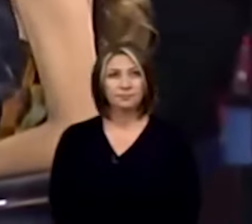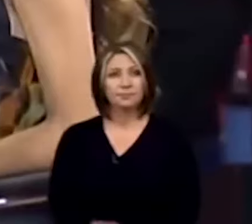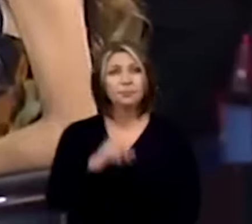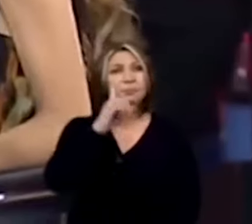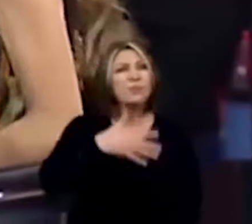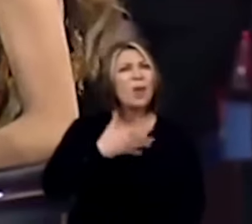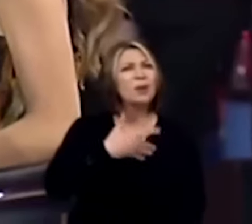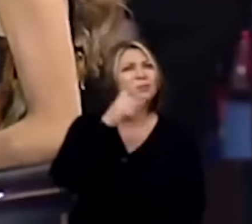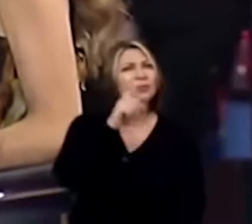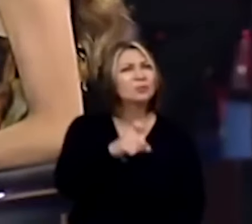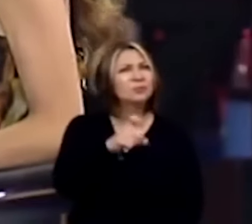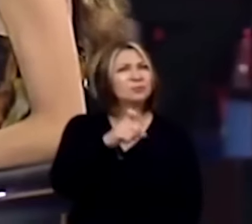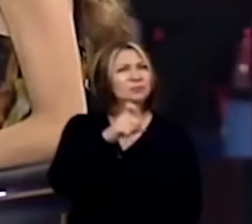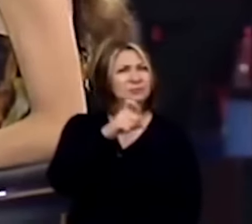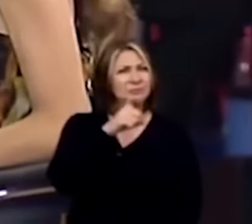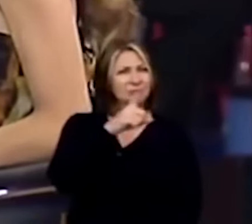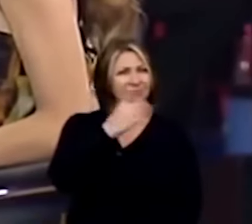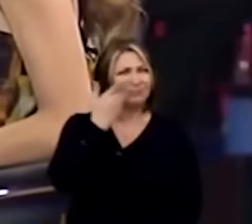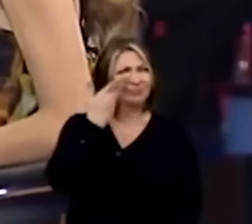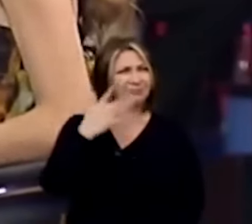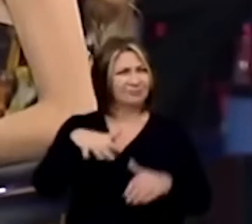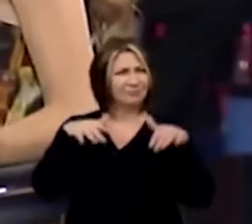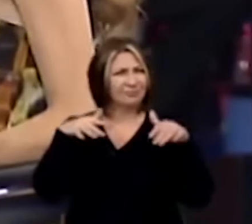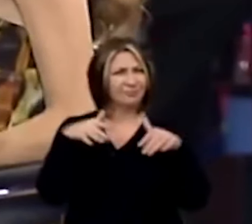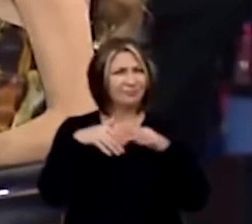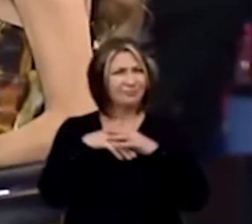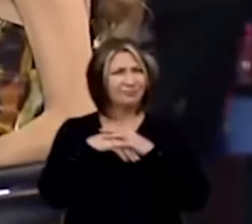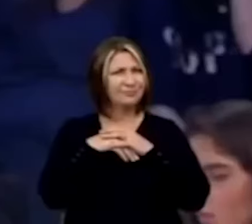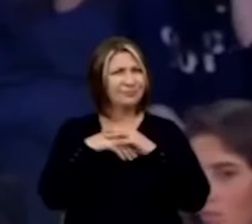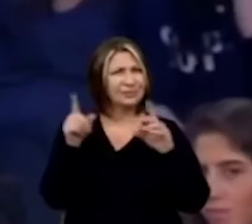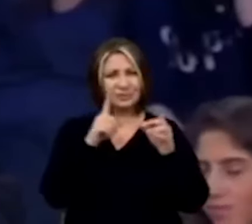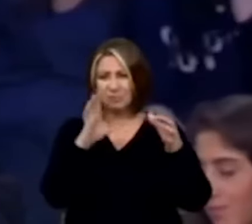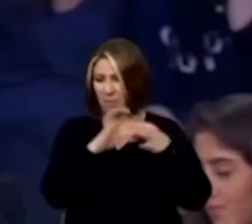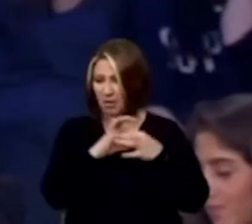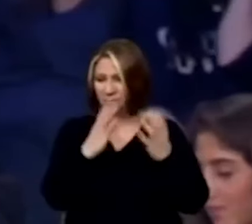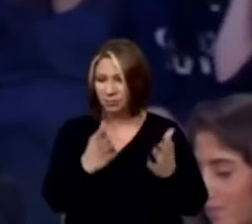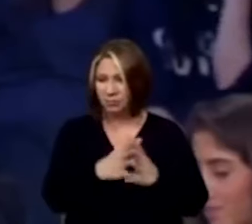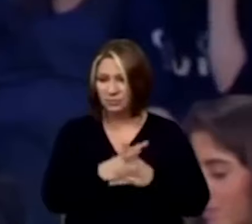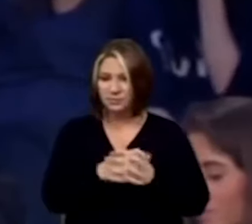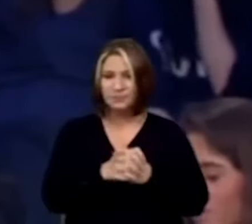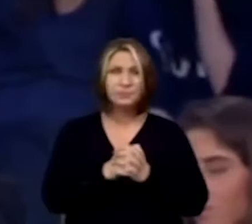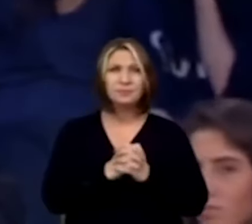Şeyi merak ettim. Şimdi gösterimle ilgili ikisini birbirine bağlamış arkadaşlarım da.